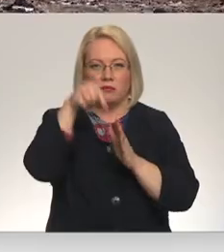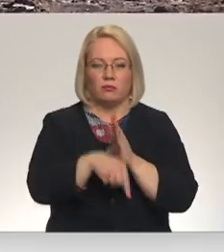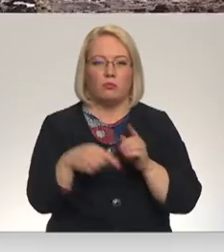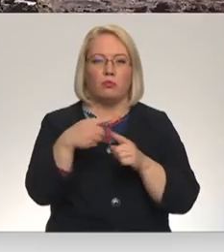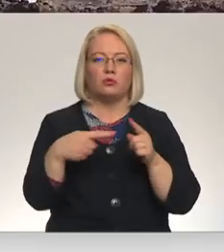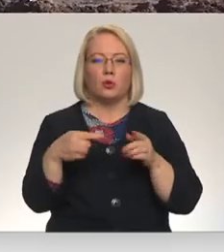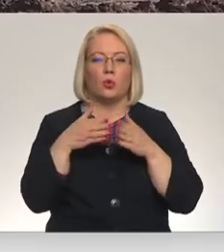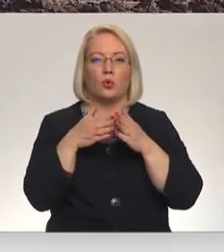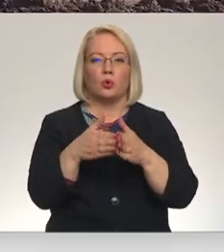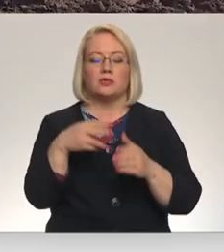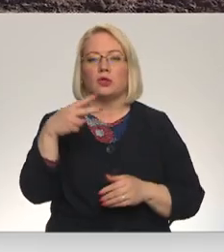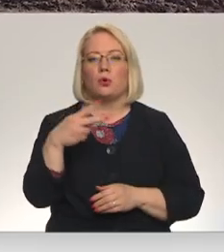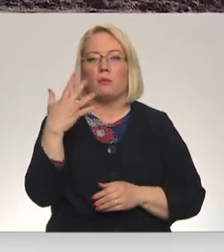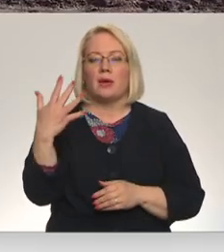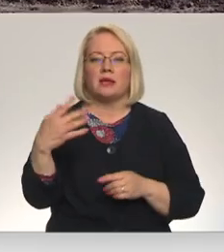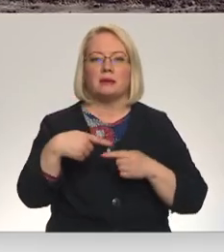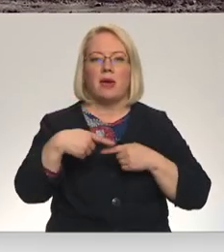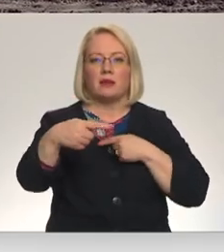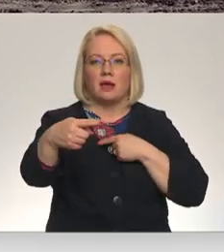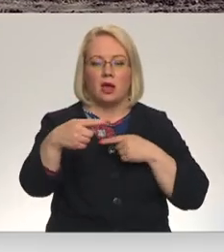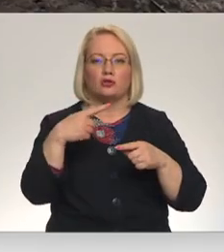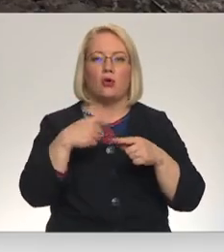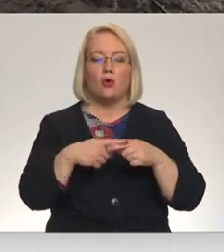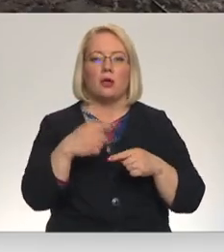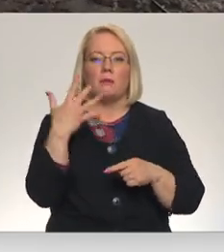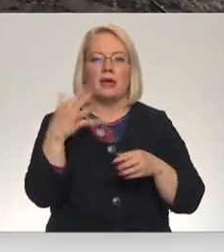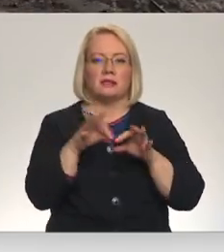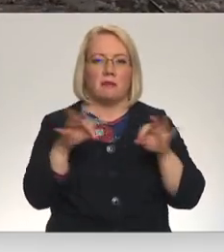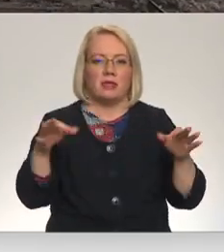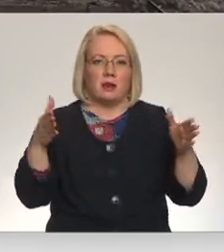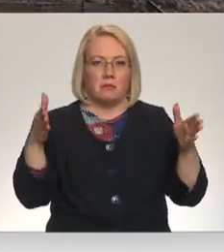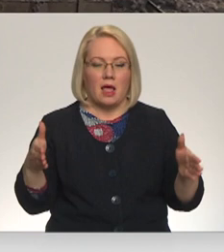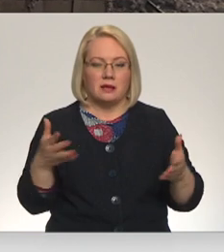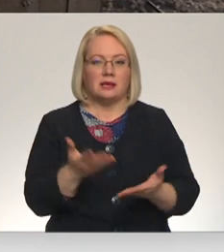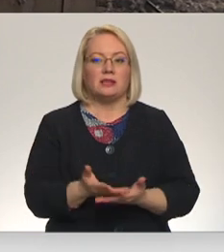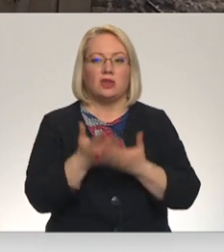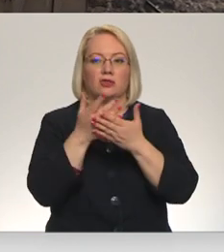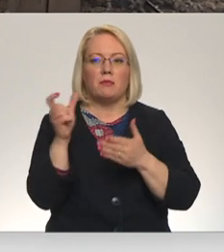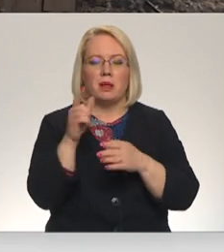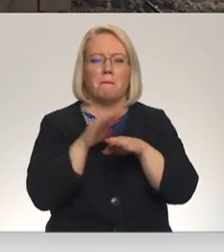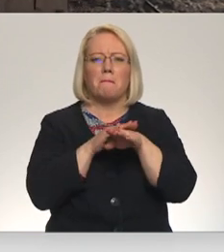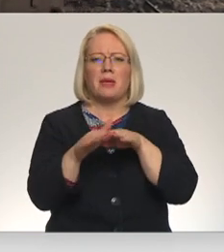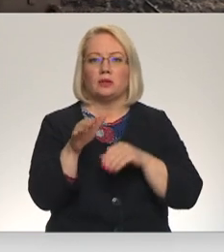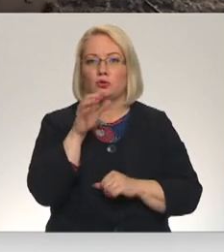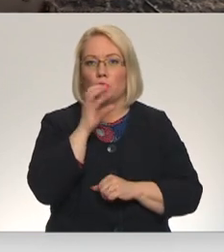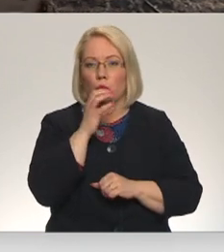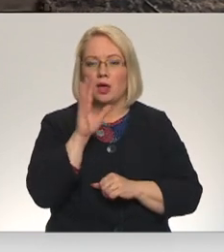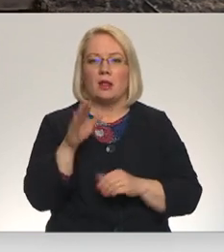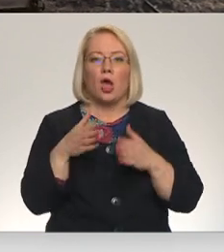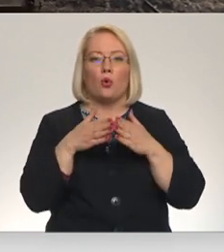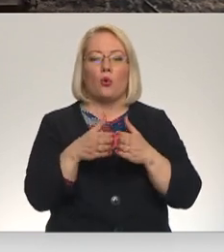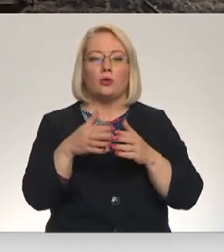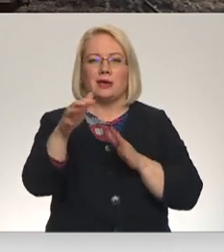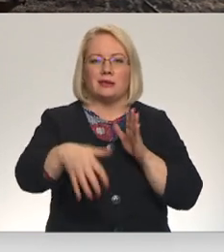atrastais kuģis ir 25 metrus garš un 5 plats. Turklāt izcelšanas brīdī tas bija pilns ar ūdeni, tāpēc, lai kuģi izraktu,